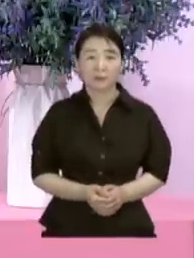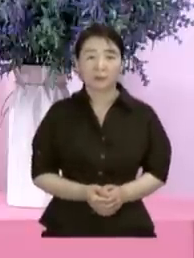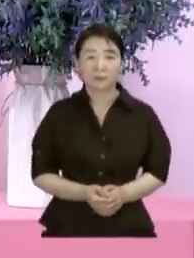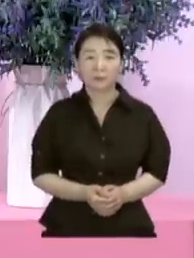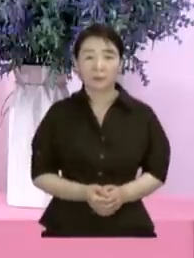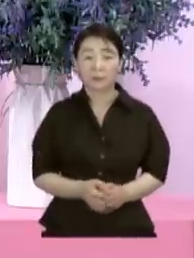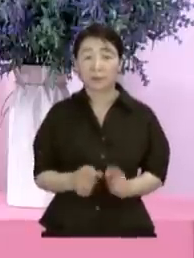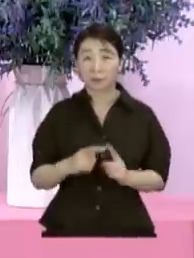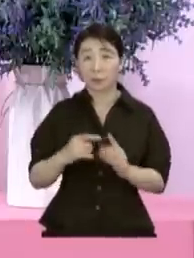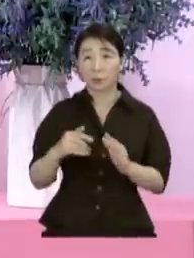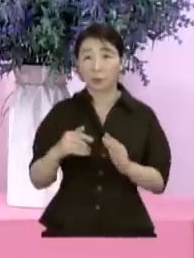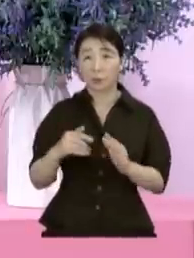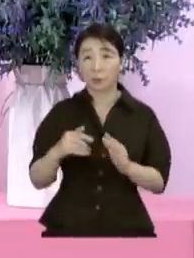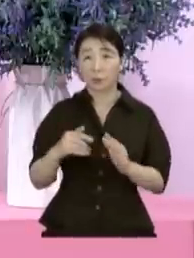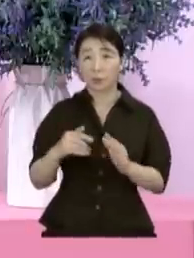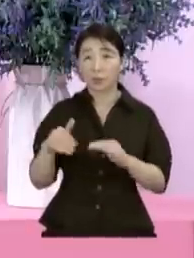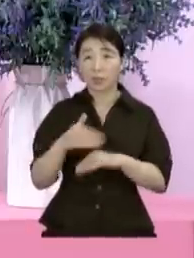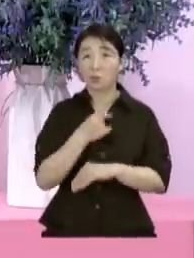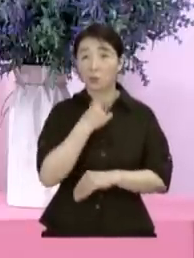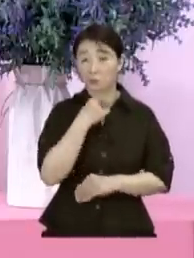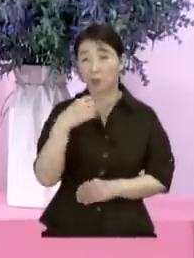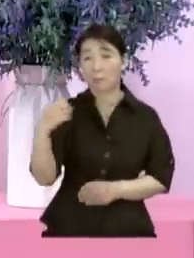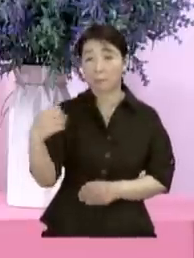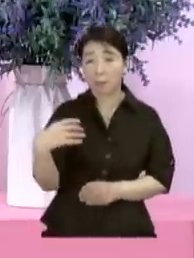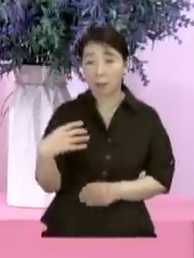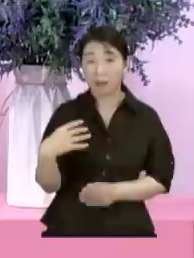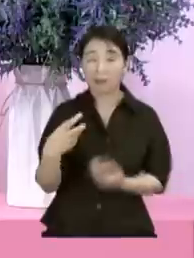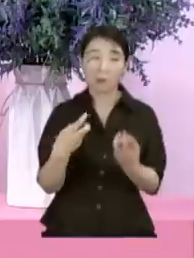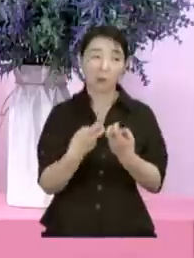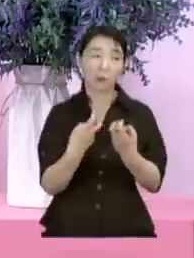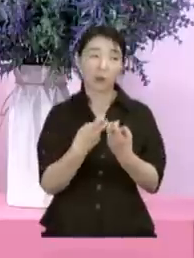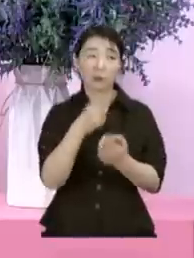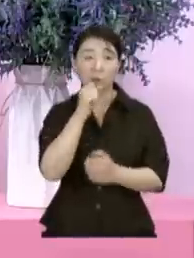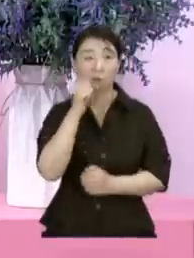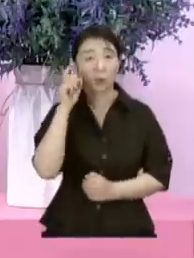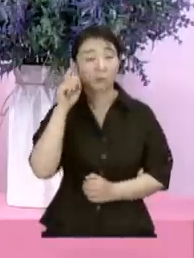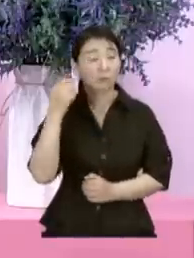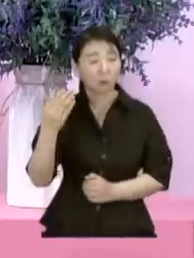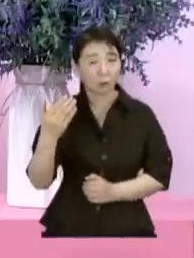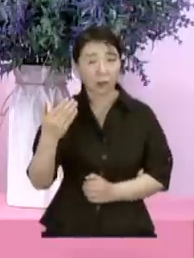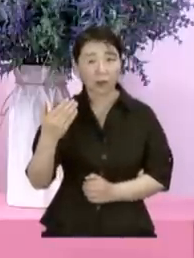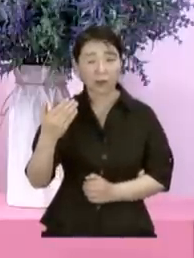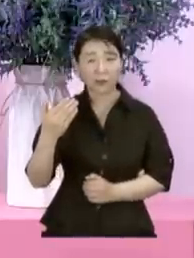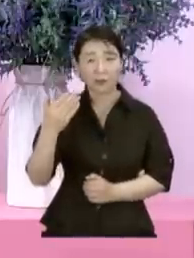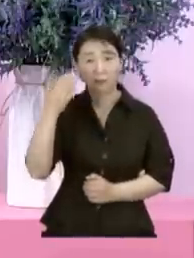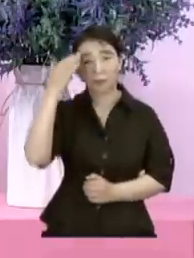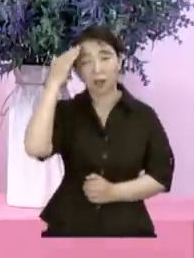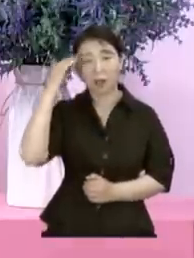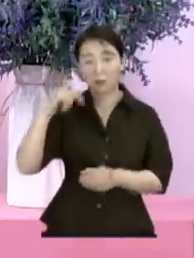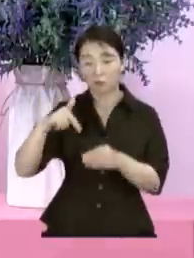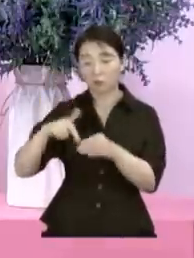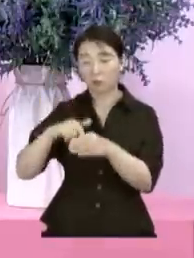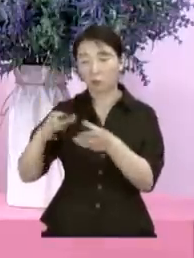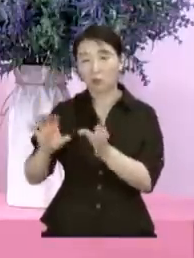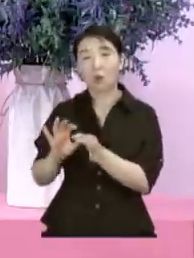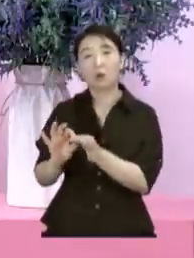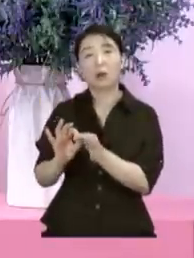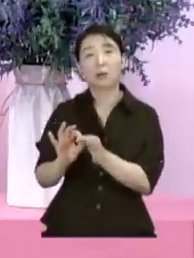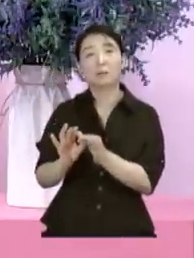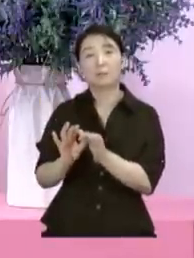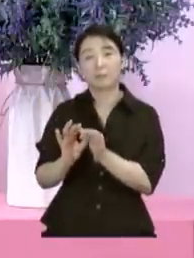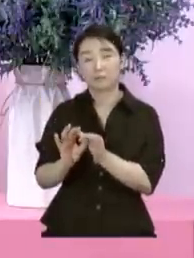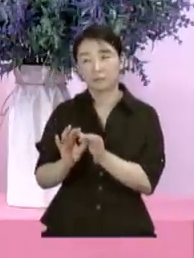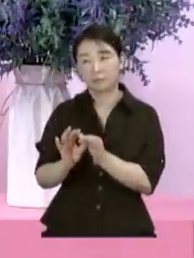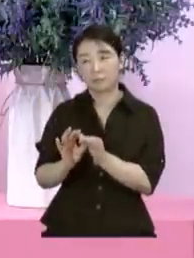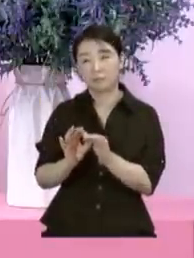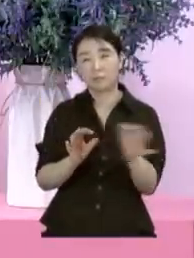제가 교회를 다니고 싶어요. 어떻게 하면 좋을까요? 하면은 제가 한정협에 연결해요. 한정협이 전국계 교회하고 연결되어